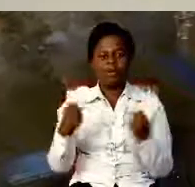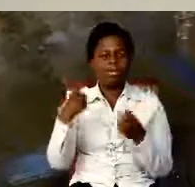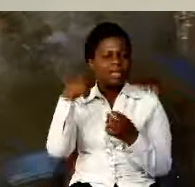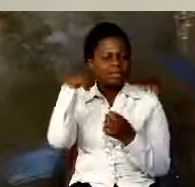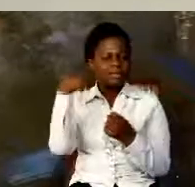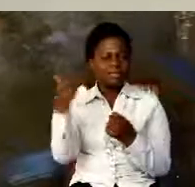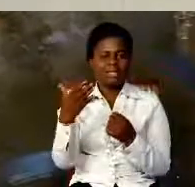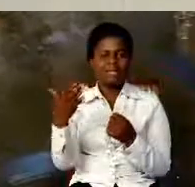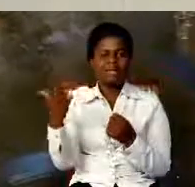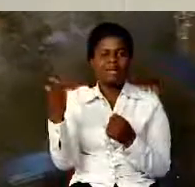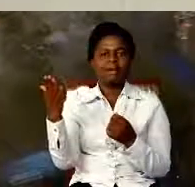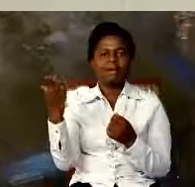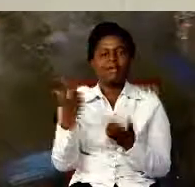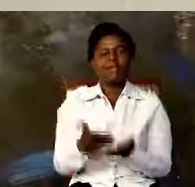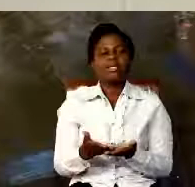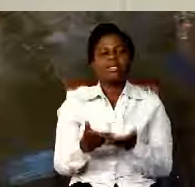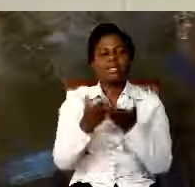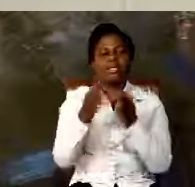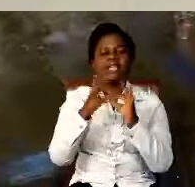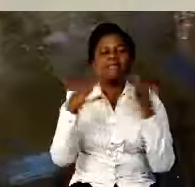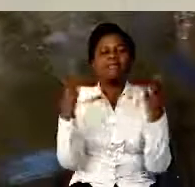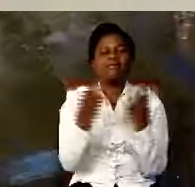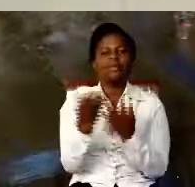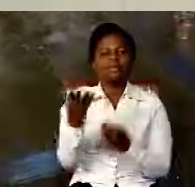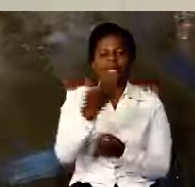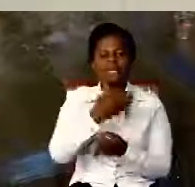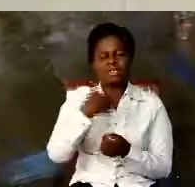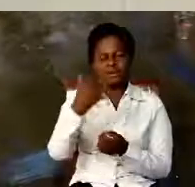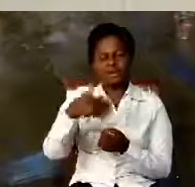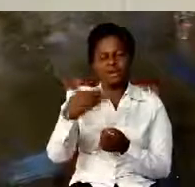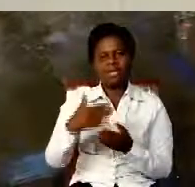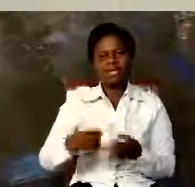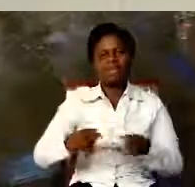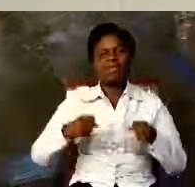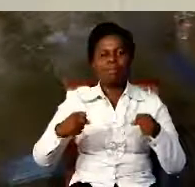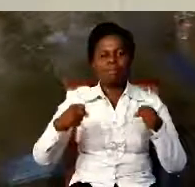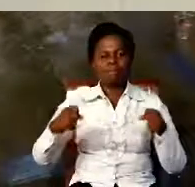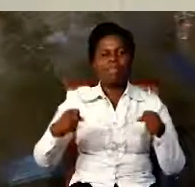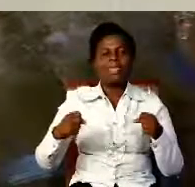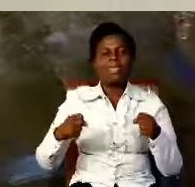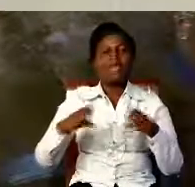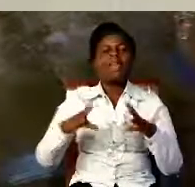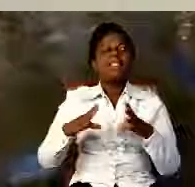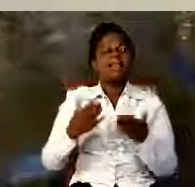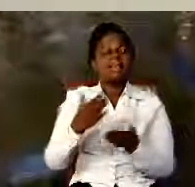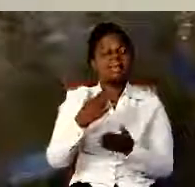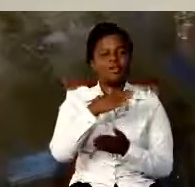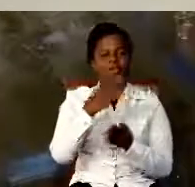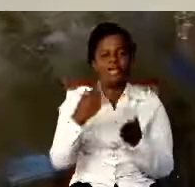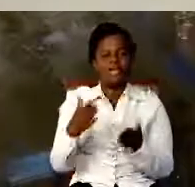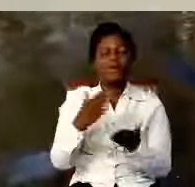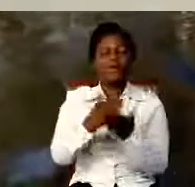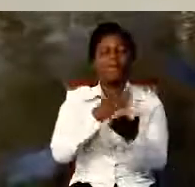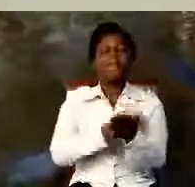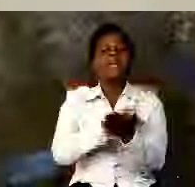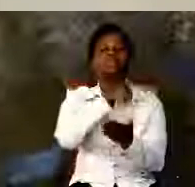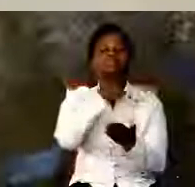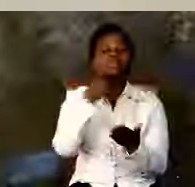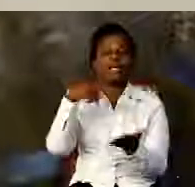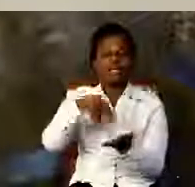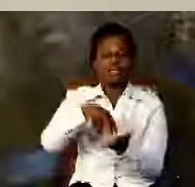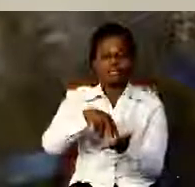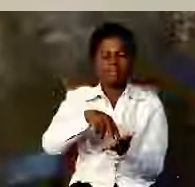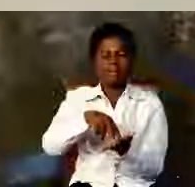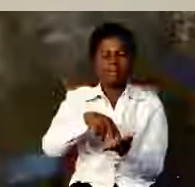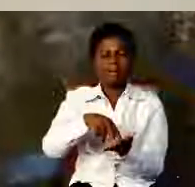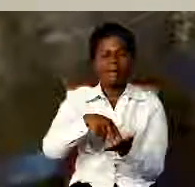kile ambacho kitasaidia familia zetu kuendelea kunenepa. Lakini pia jioni ya leo, kabla ya mchungaji Migombo kuja kwa